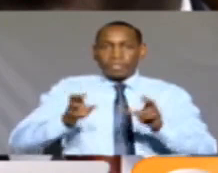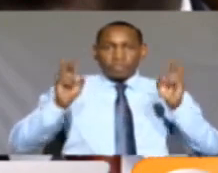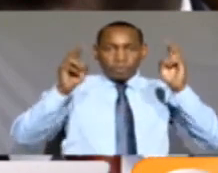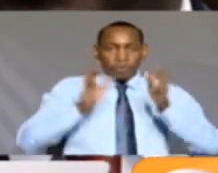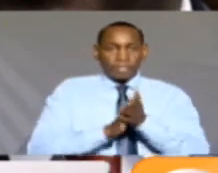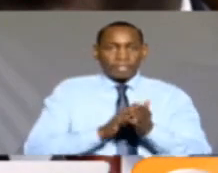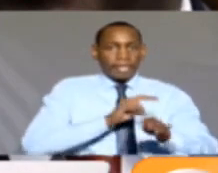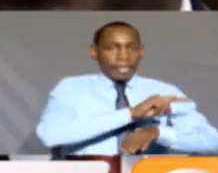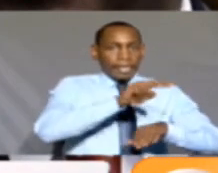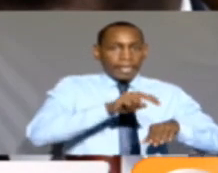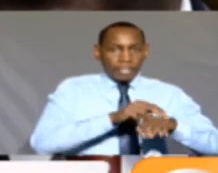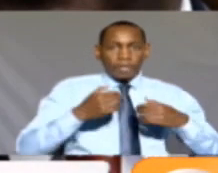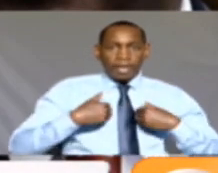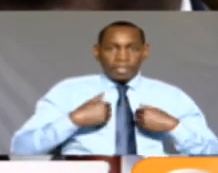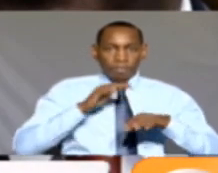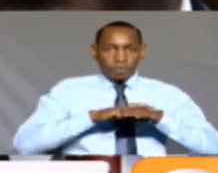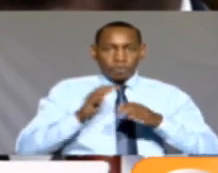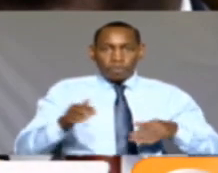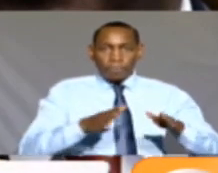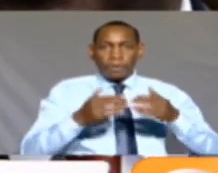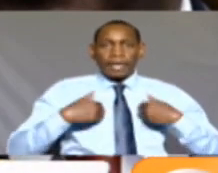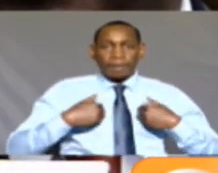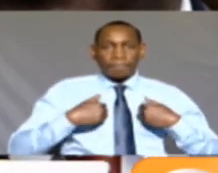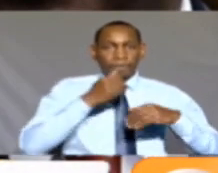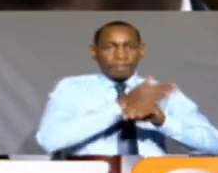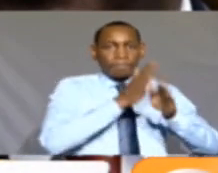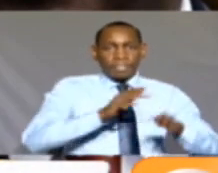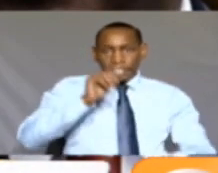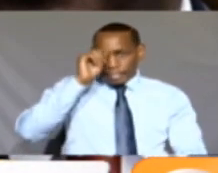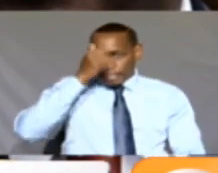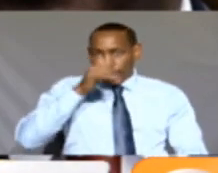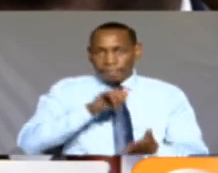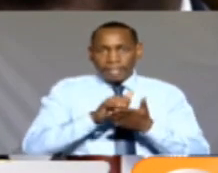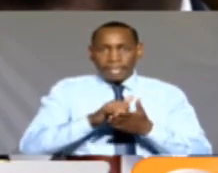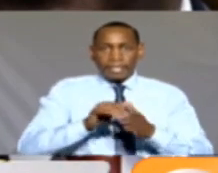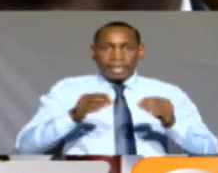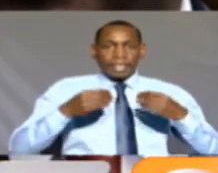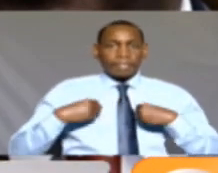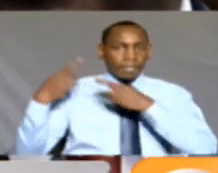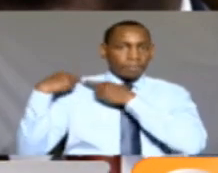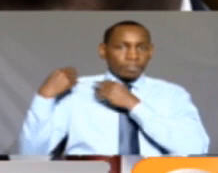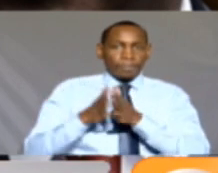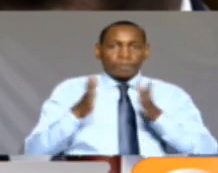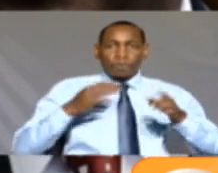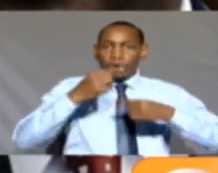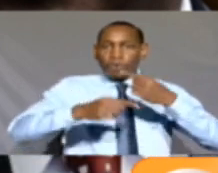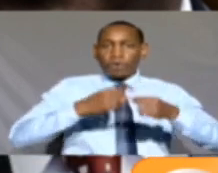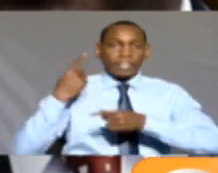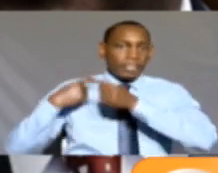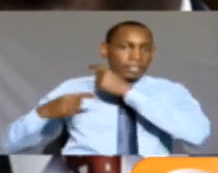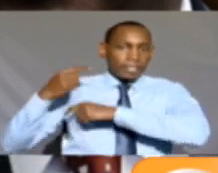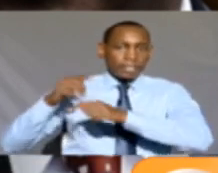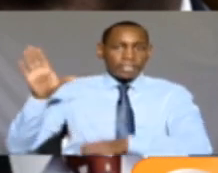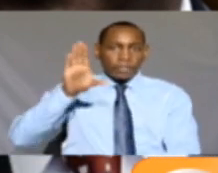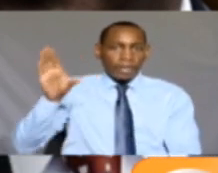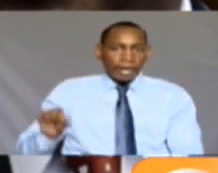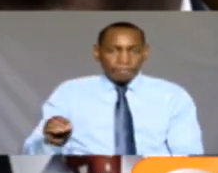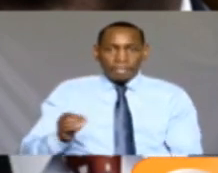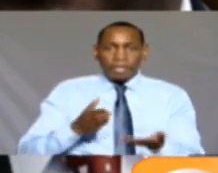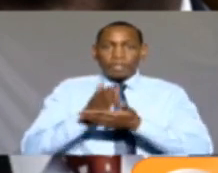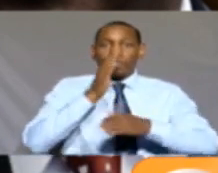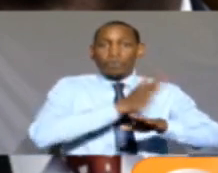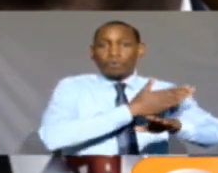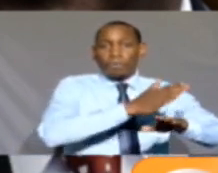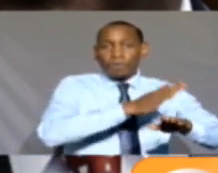nikimnukuu, kama taifa tulibahatika kuwa na msanii huyo mwerevu ambaye alitekeleza wajibu mkubwa katika kuendeleza tamaduni za Kiafrika